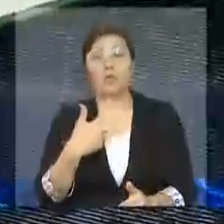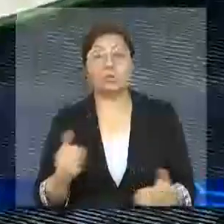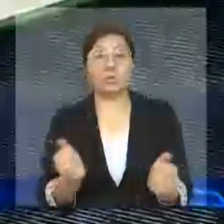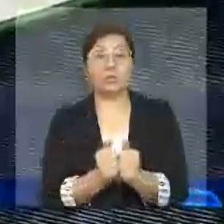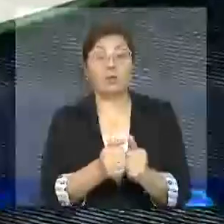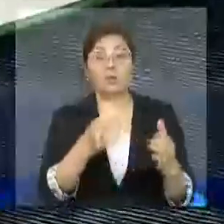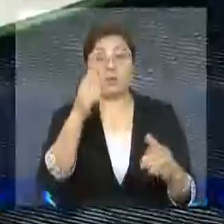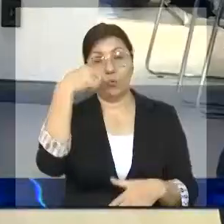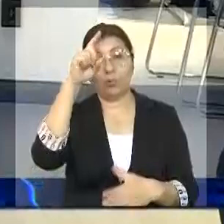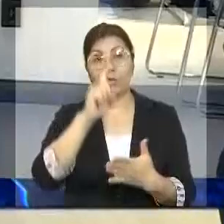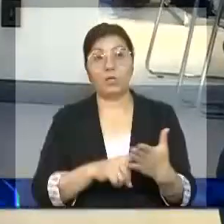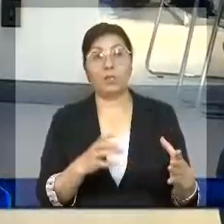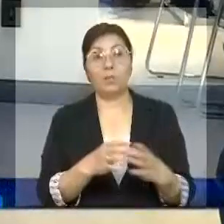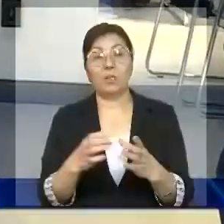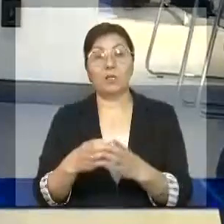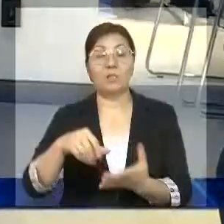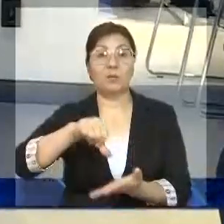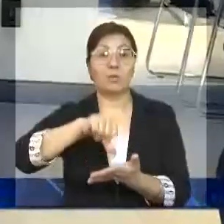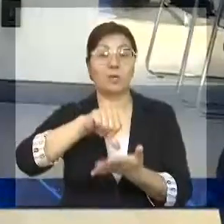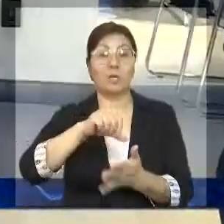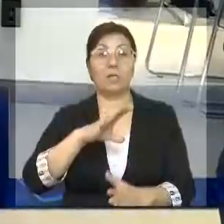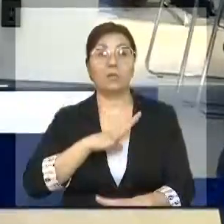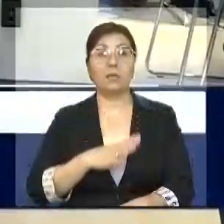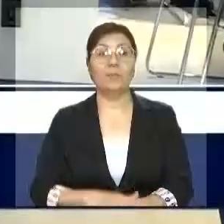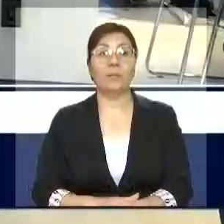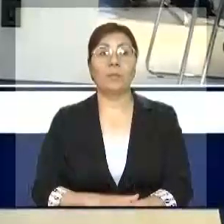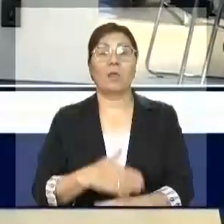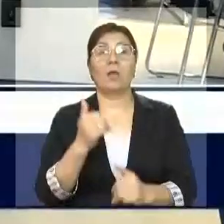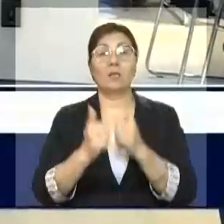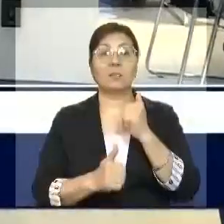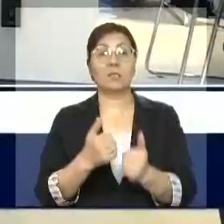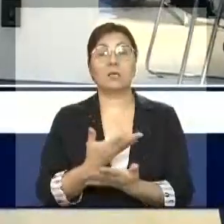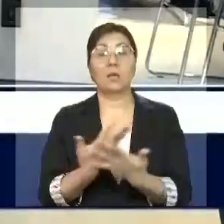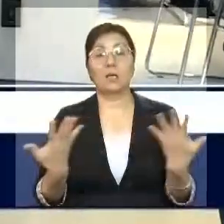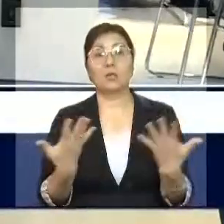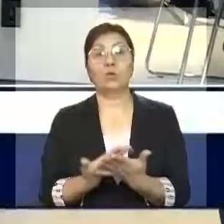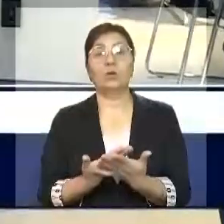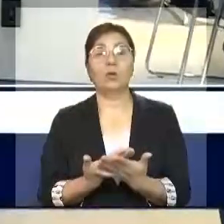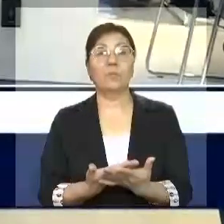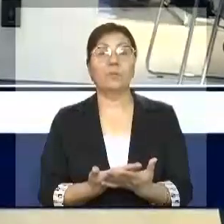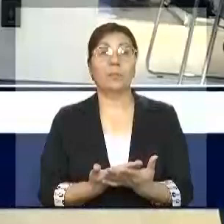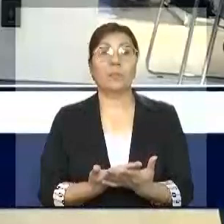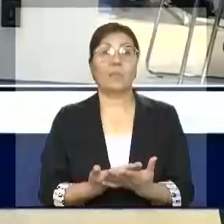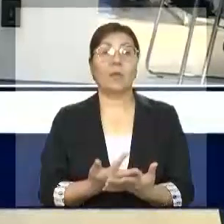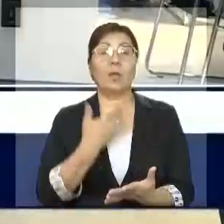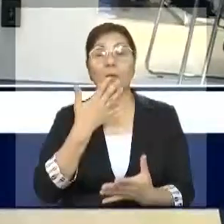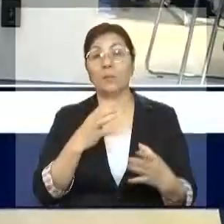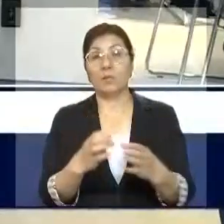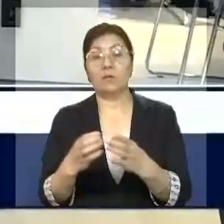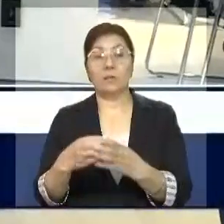бірлестік мүшелері қатысты. Сайыста 5 команда қатысып жатыр. Әртүрлі конфессиядан.